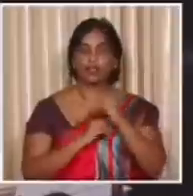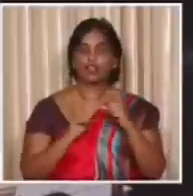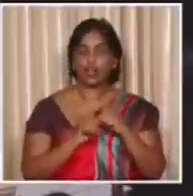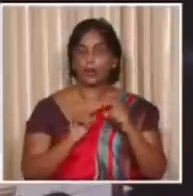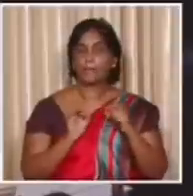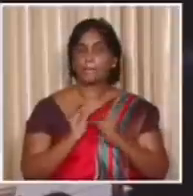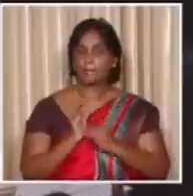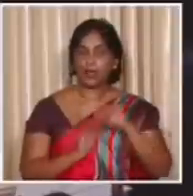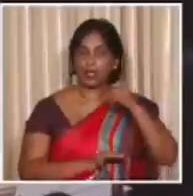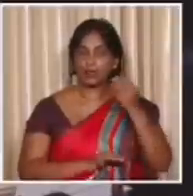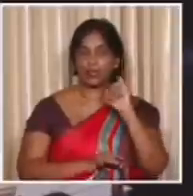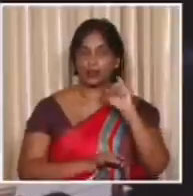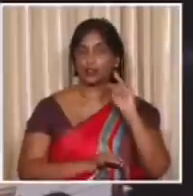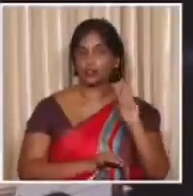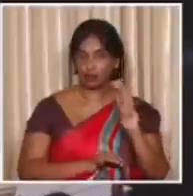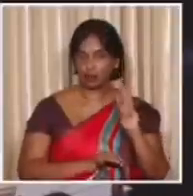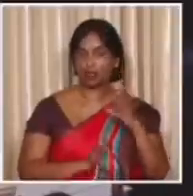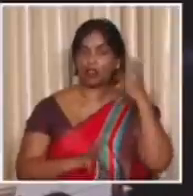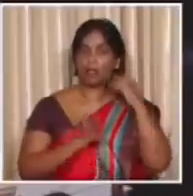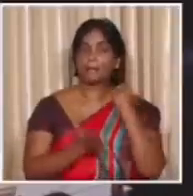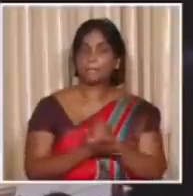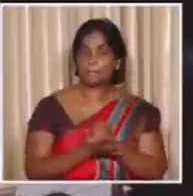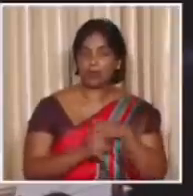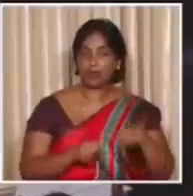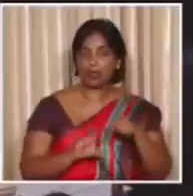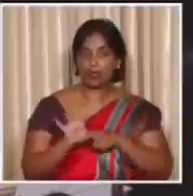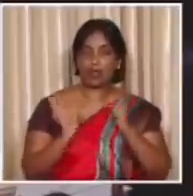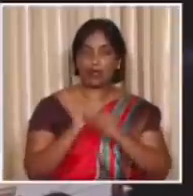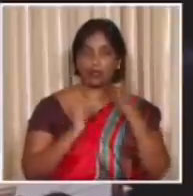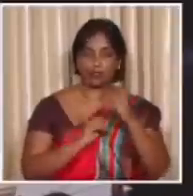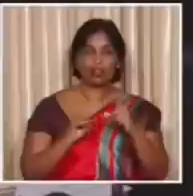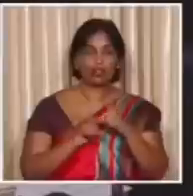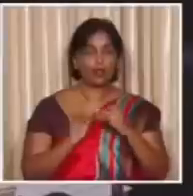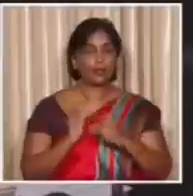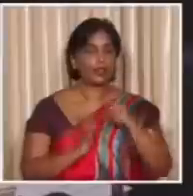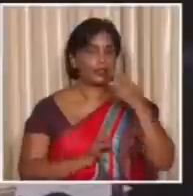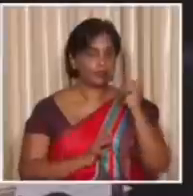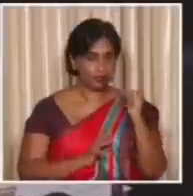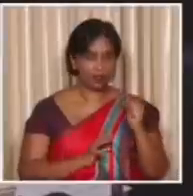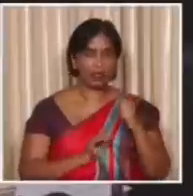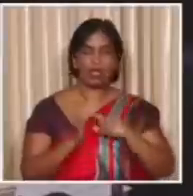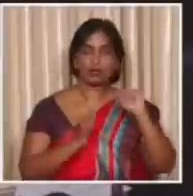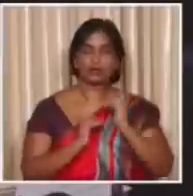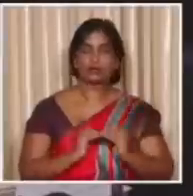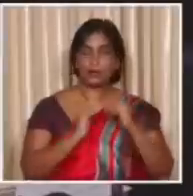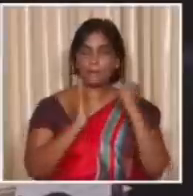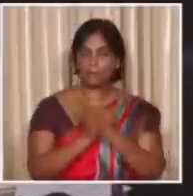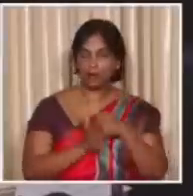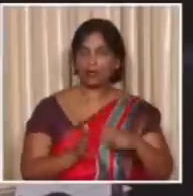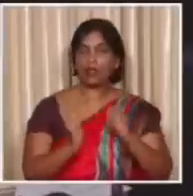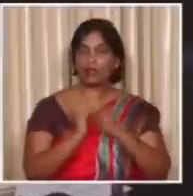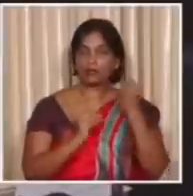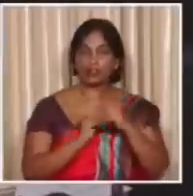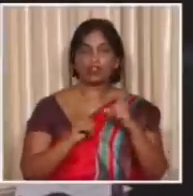මිලියන 663ක. ලෝක බැංකුවෙන් මේ අවුරුද්දේ ණයක් දෙනවා ඩොලර් මිලියන 250ක. ආසියානු සංවර්ධන බැංකුවෙන් මේ අවුරුද්දේ ණයක්